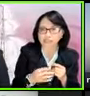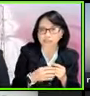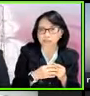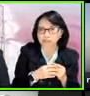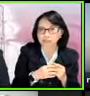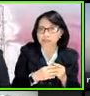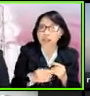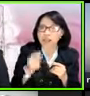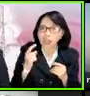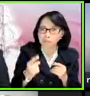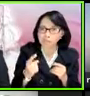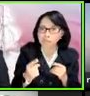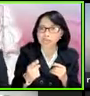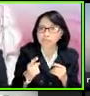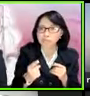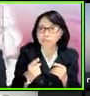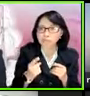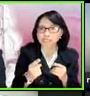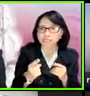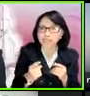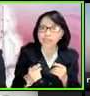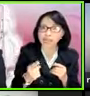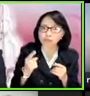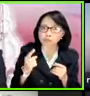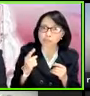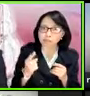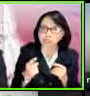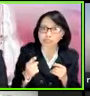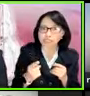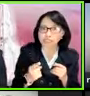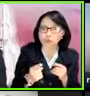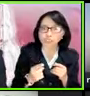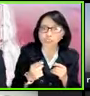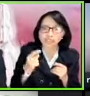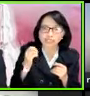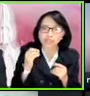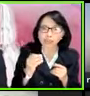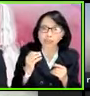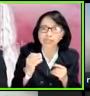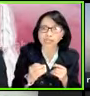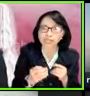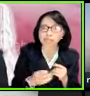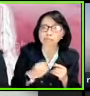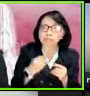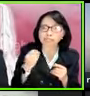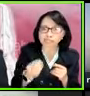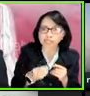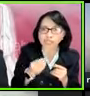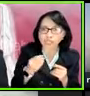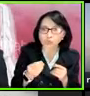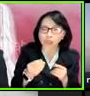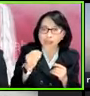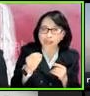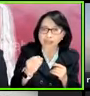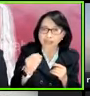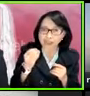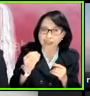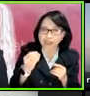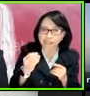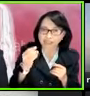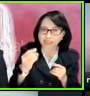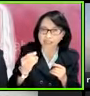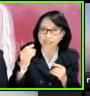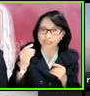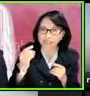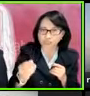singkat apabila kamu membacanya kamu dapat mengetahui daripadanya pengertianku akan